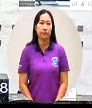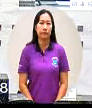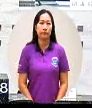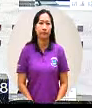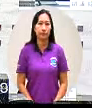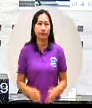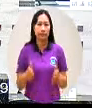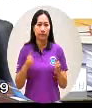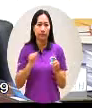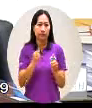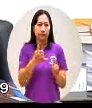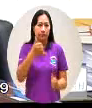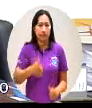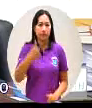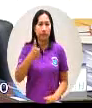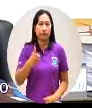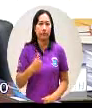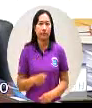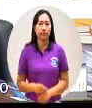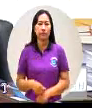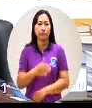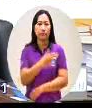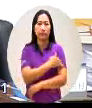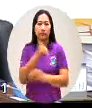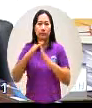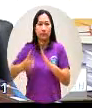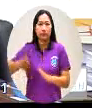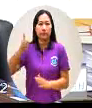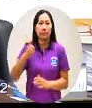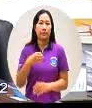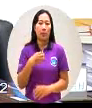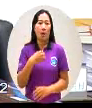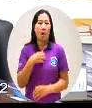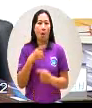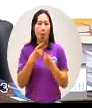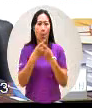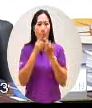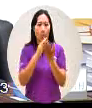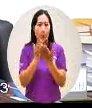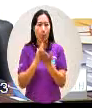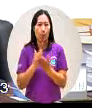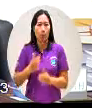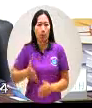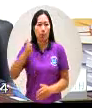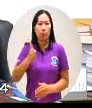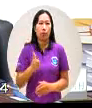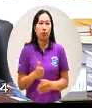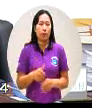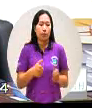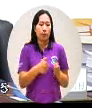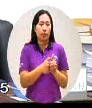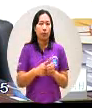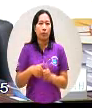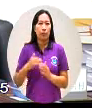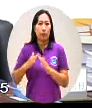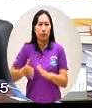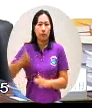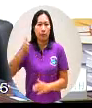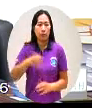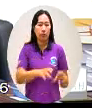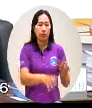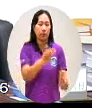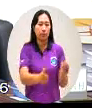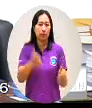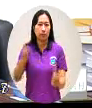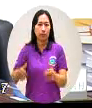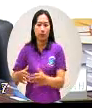感谢局长、董事长、吴秘书长、咱三位副市长哈，局处首长、市府的